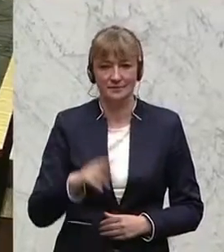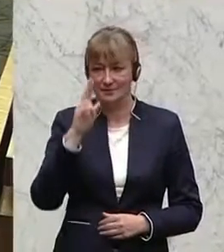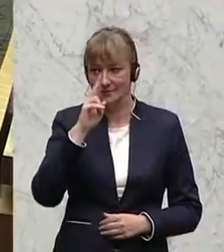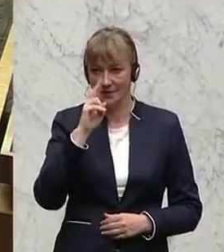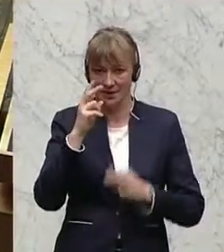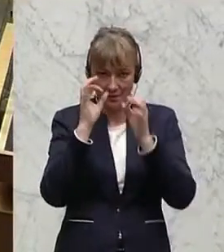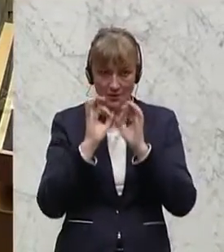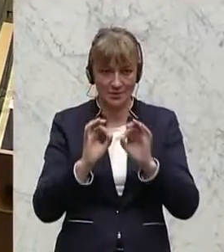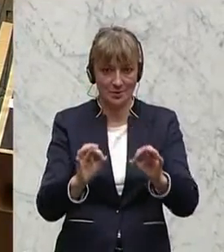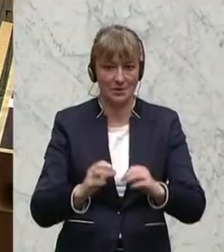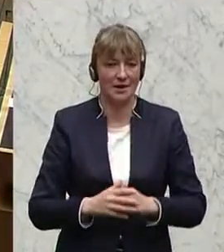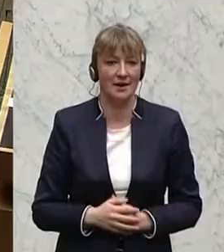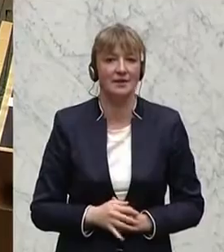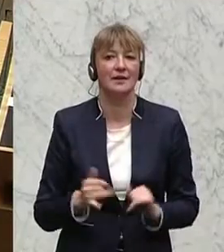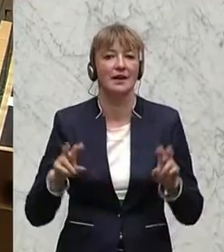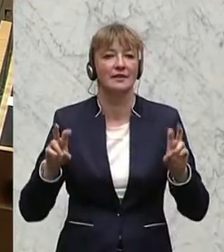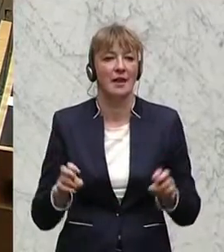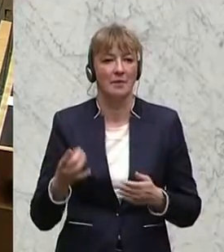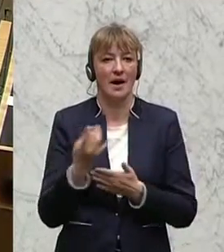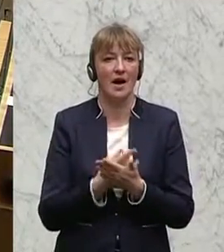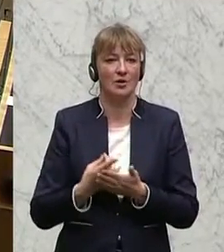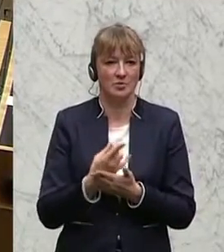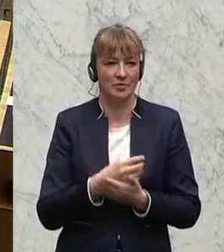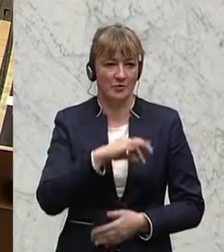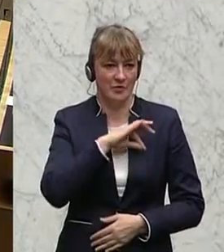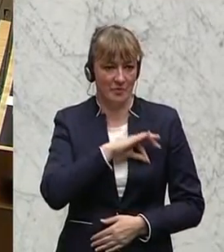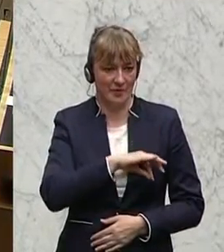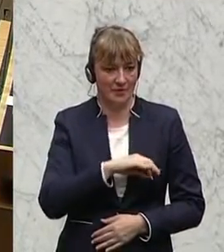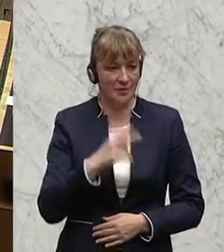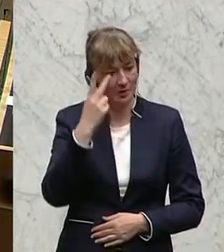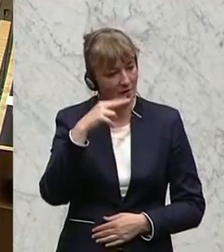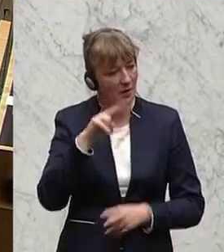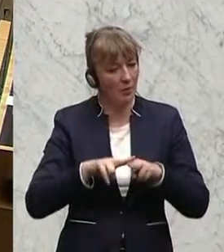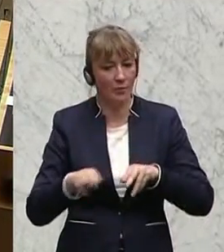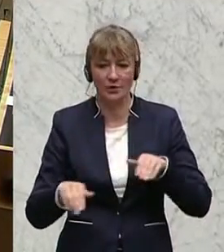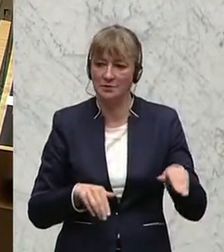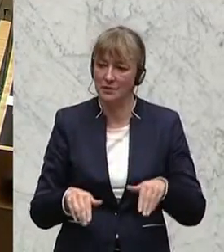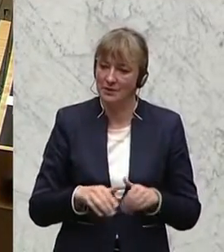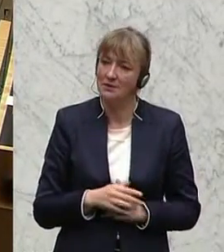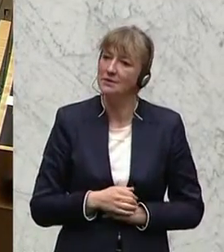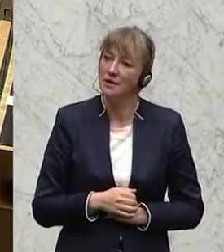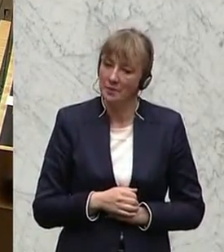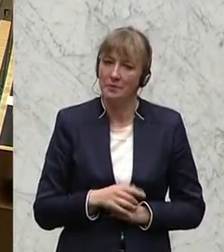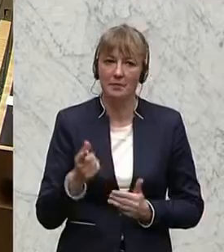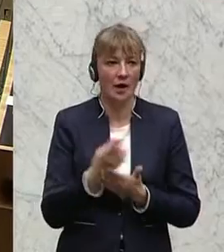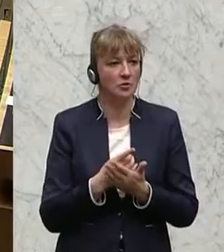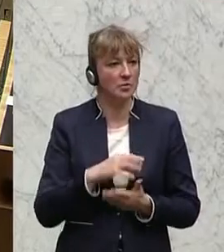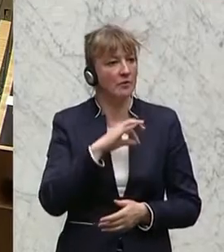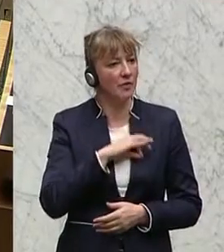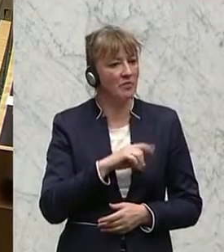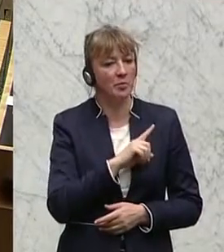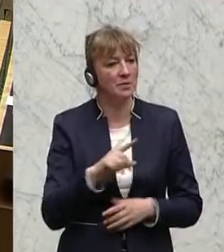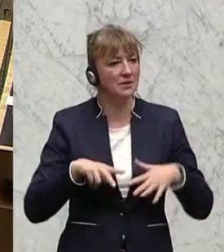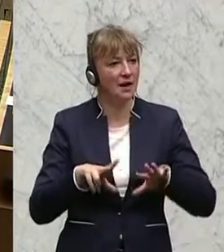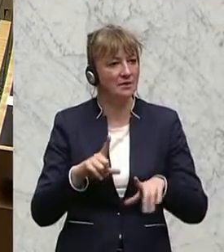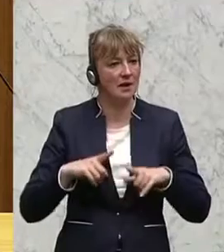Zuseher. Ja, wir sind wieder beim Thema der Ausbildungsverpflichtung. Herr Bundesminister, eine Ausbildungsverpflichtung bis zum 18.